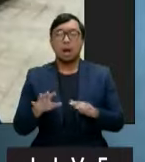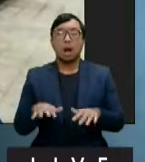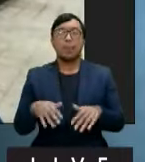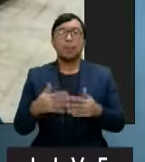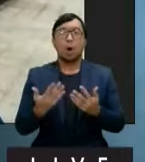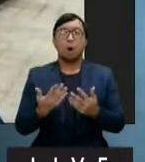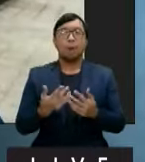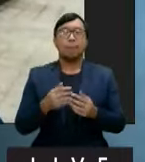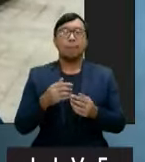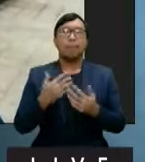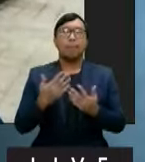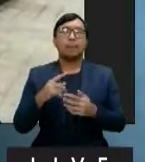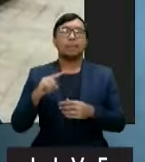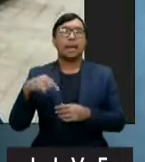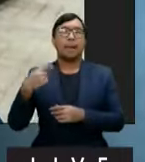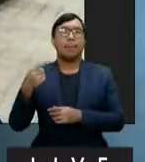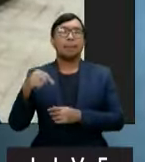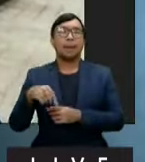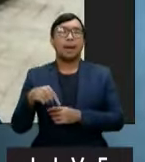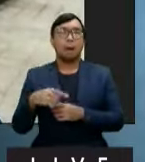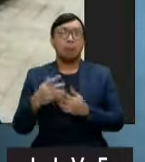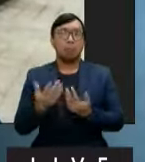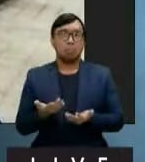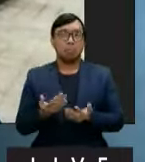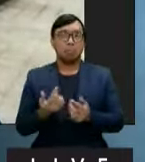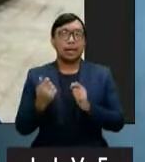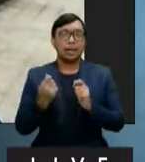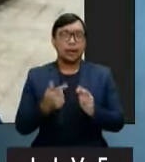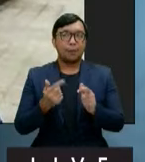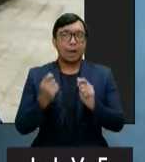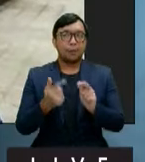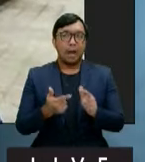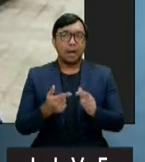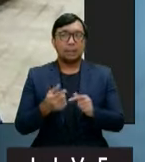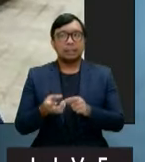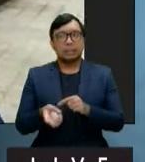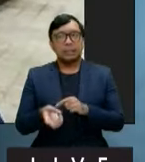pantauan? Apakah cepat berlangsung para pendaftar ini atau seperti apa, Zul?